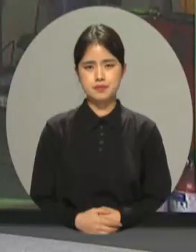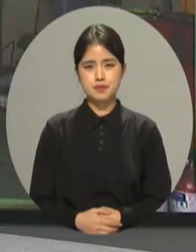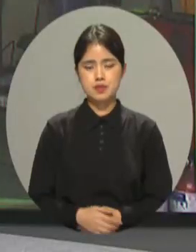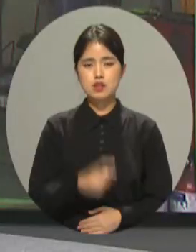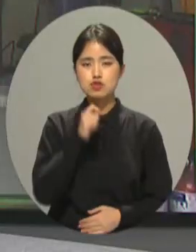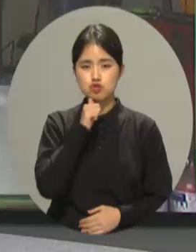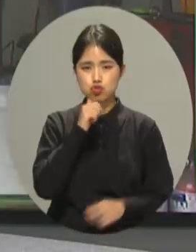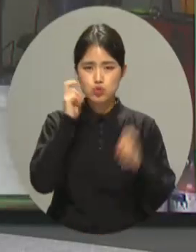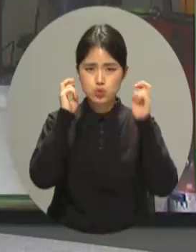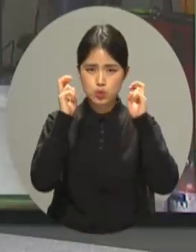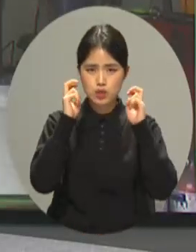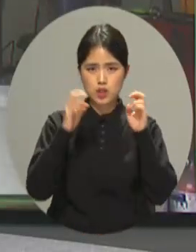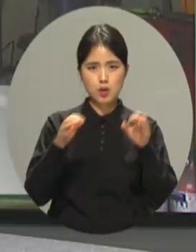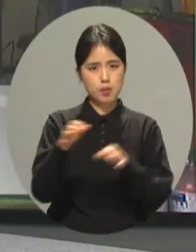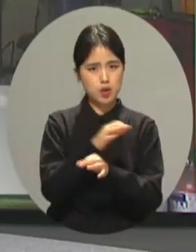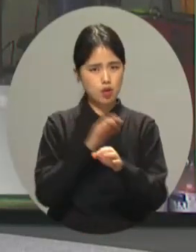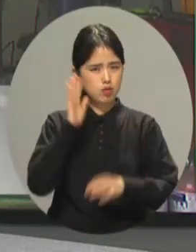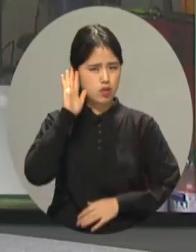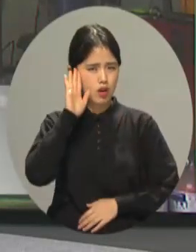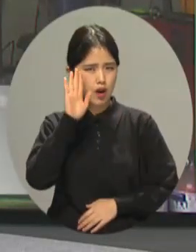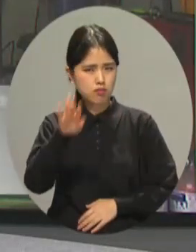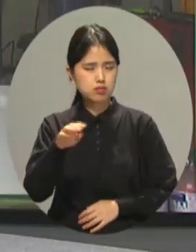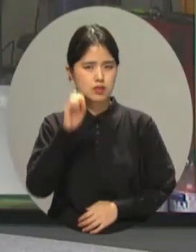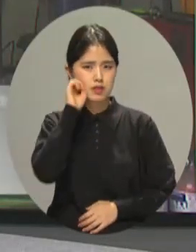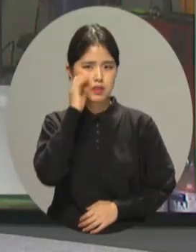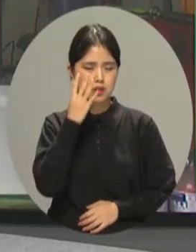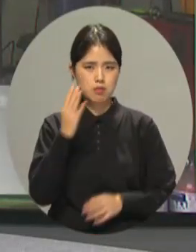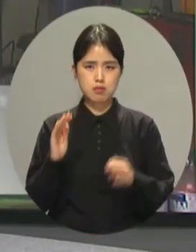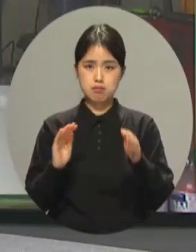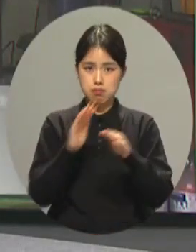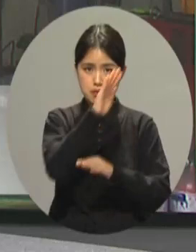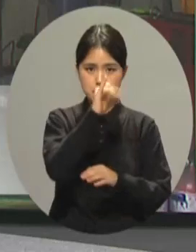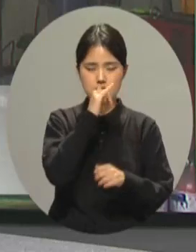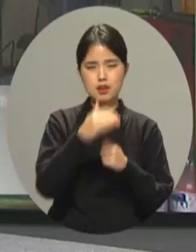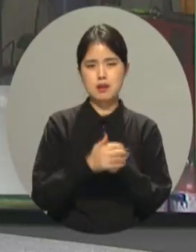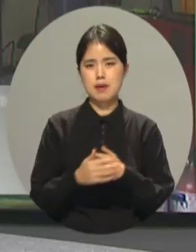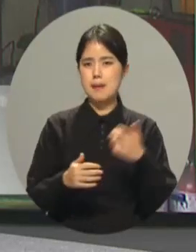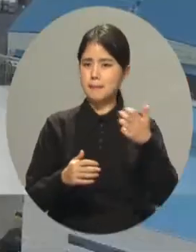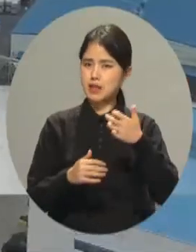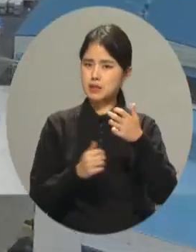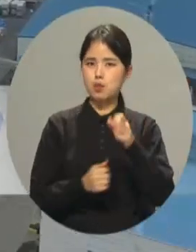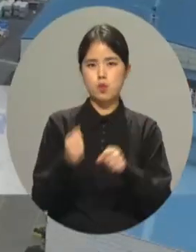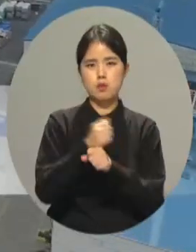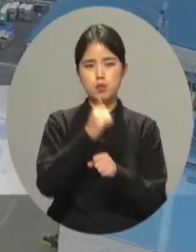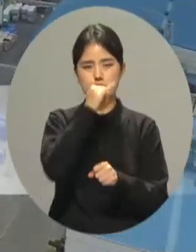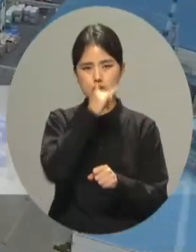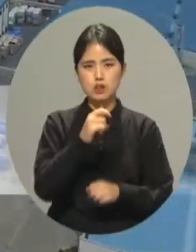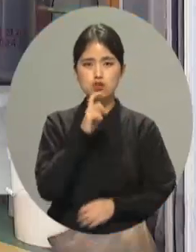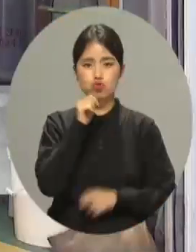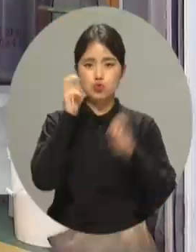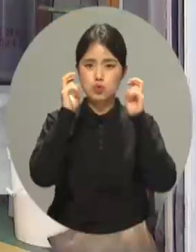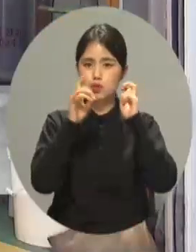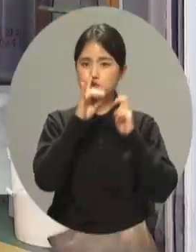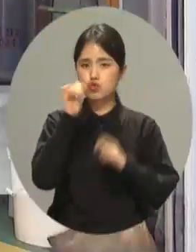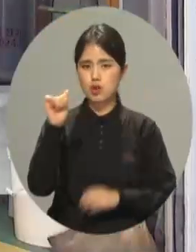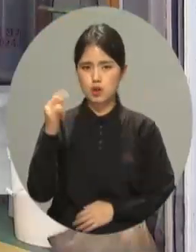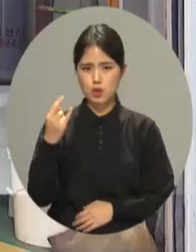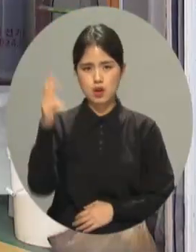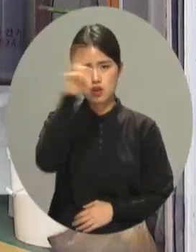중소기업 경기 전망이 넉 달 만에 반등하며 80선을 회복했습니다. 중소기업 중앙회가